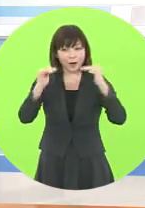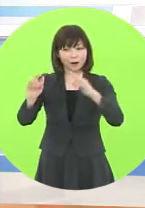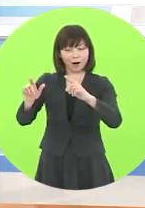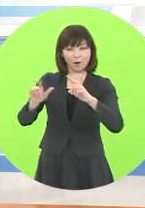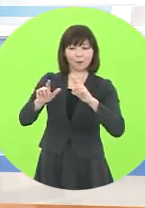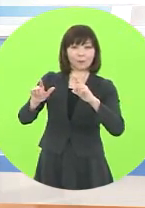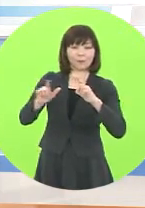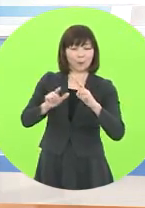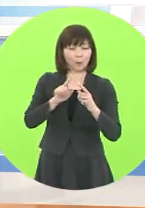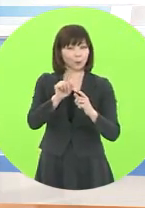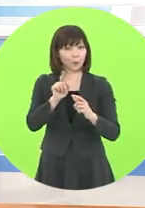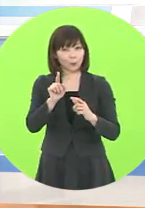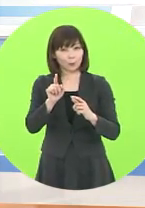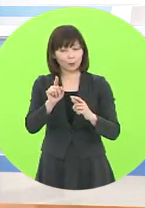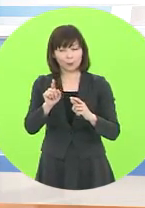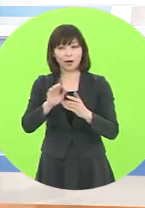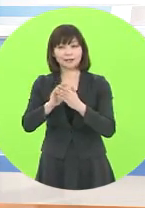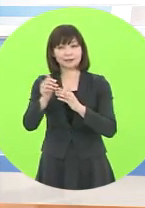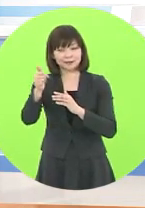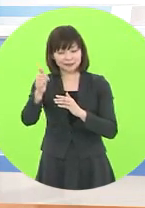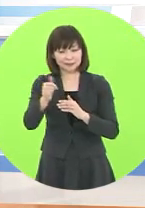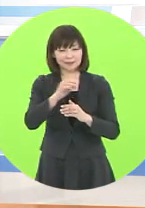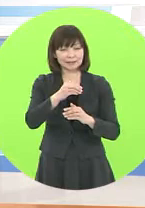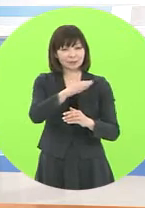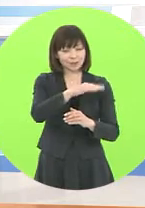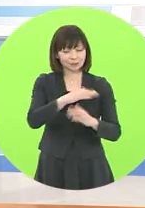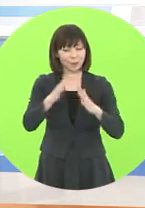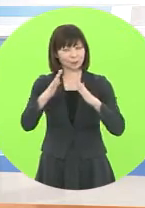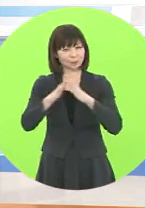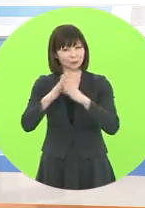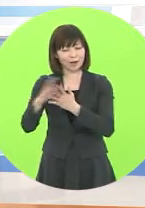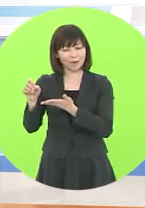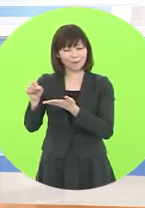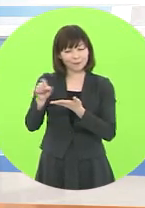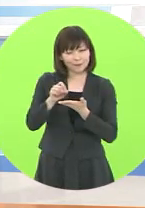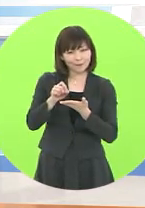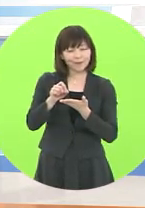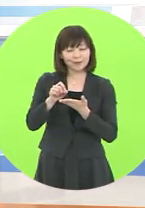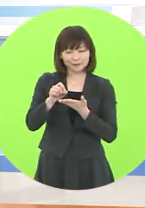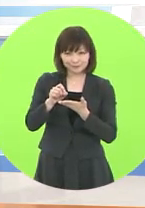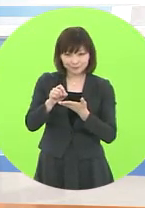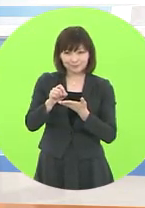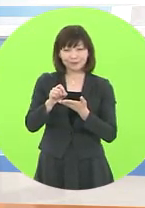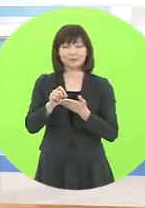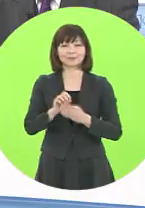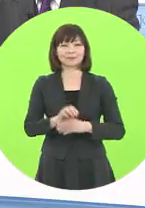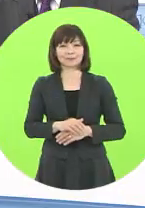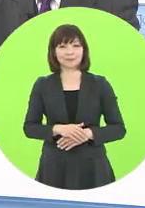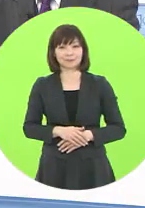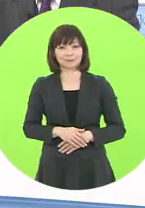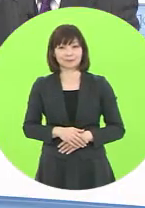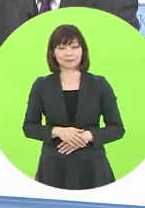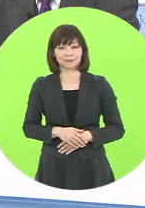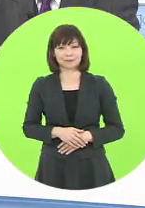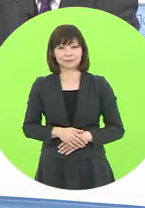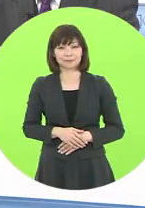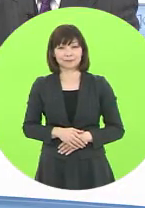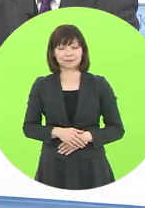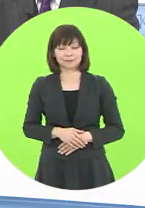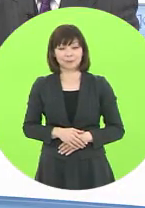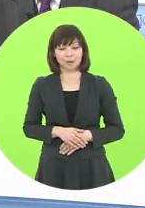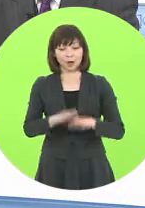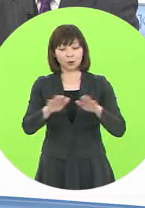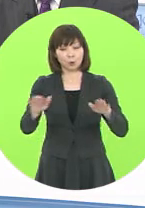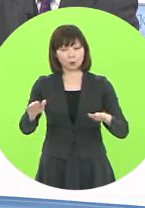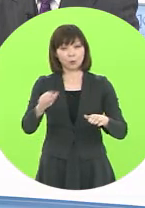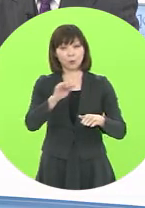か、知事も議員の皆さんも宿題をもらった子ども議会だったような気がします。 はい、子ども議会の